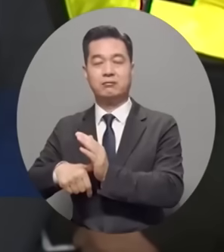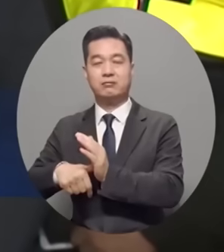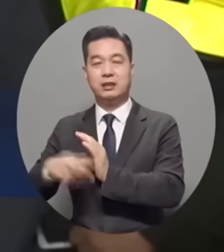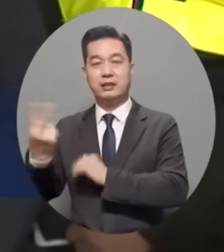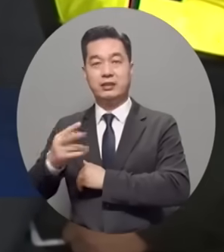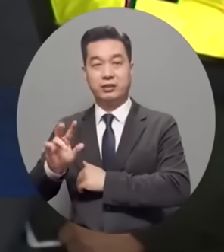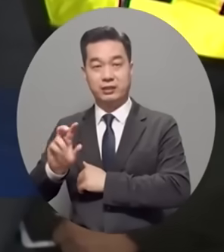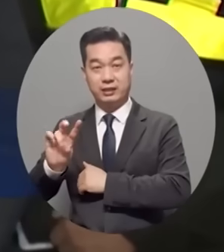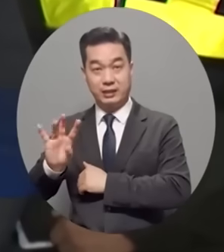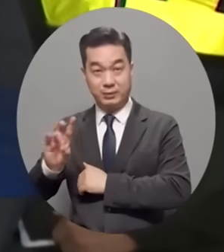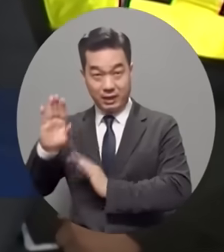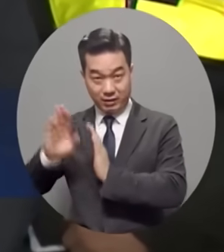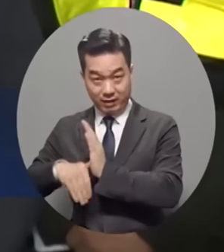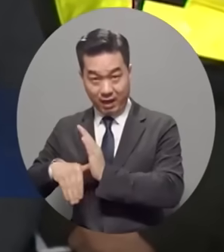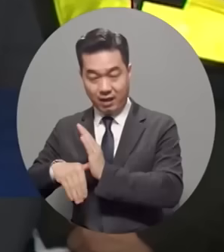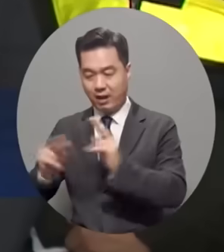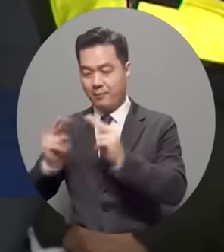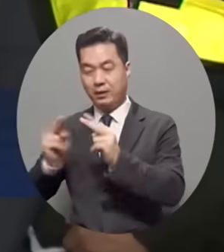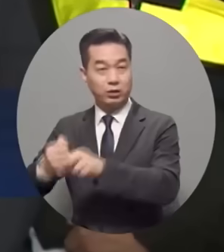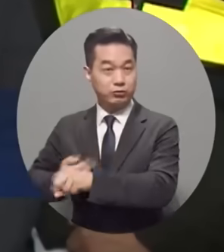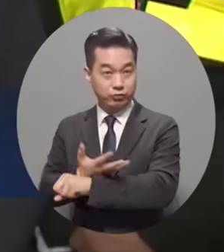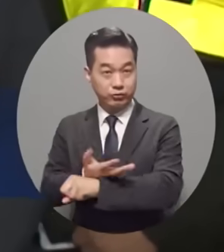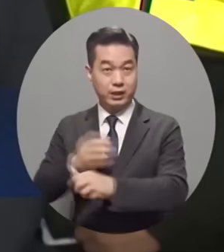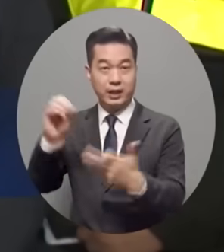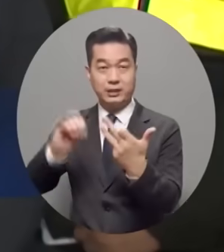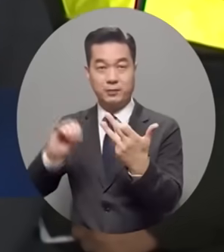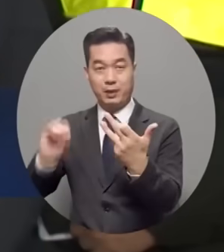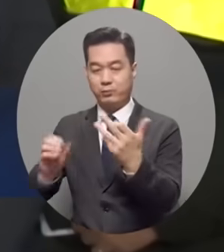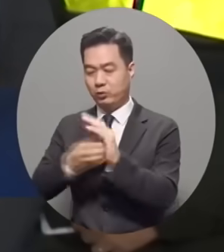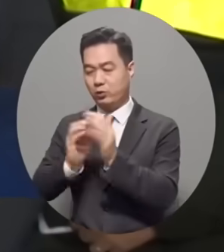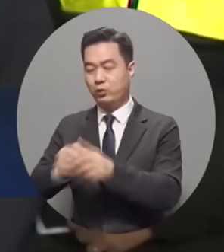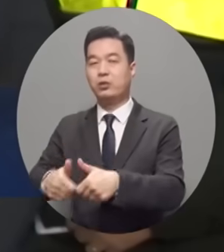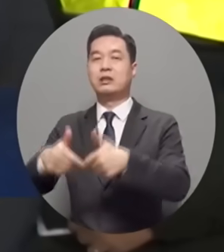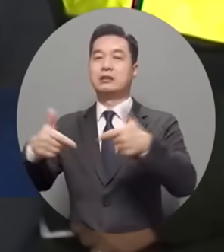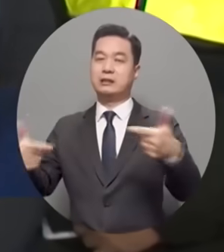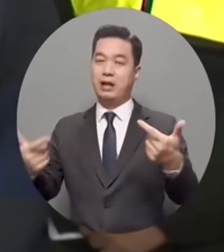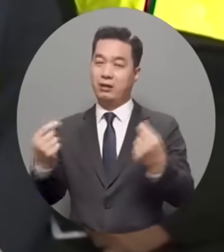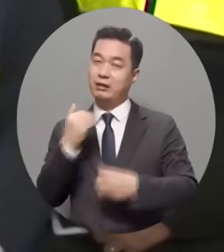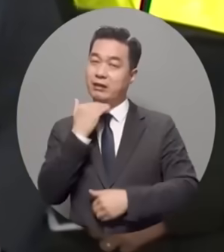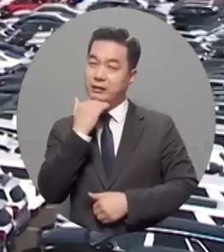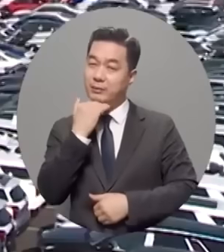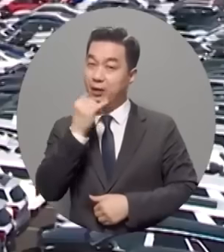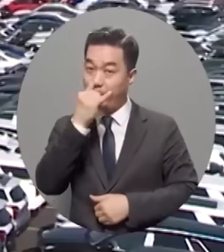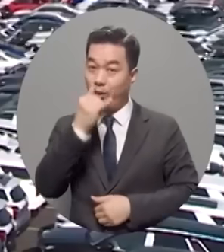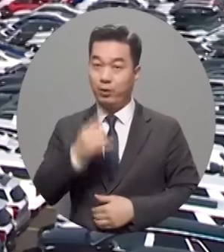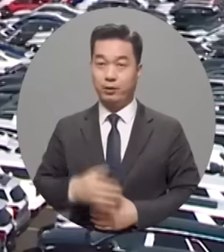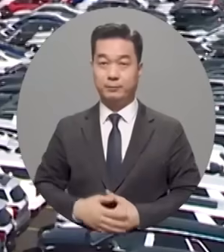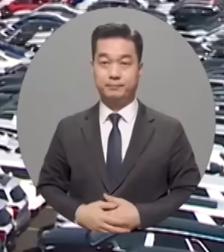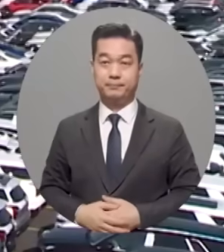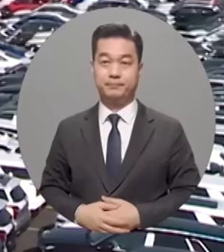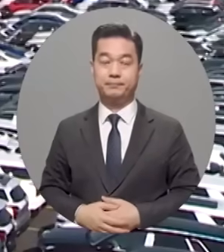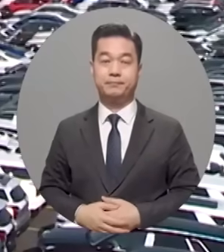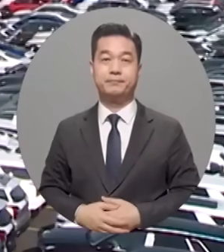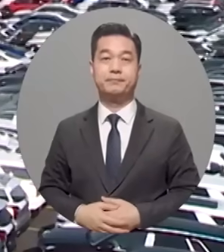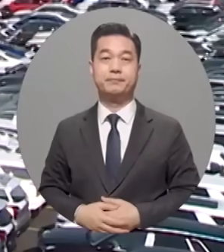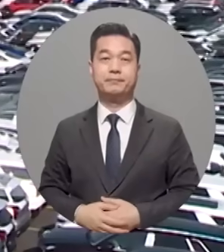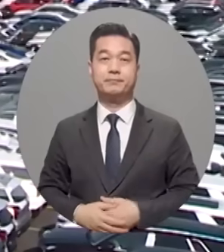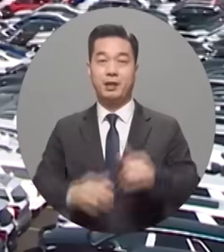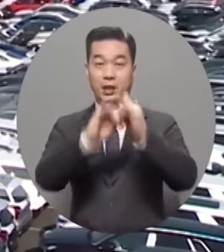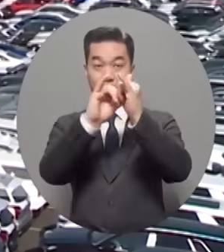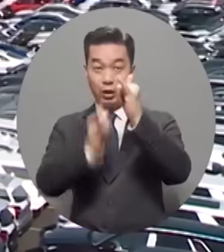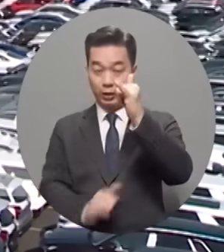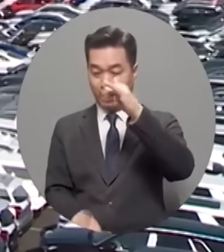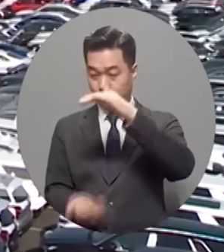18% 정도까지 수출이 더 늘어날 수 있지 않을까, 그렇게 전망들을 하고 있습니다. 역대 최고 수출